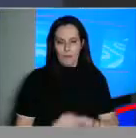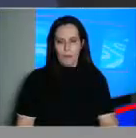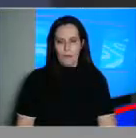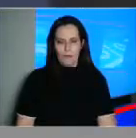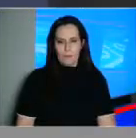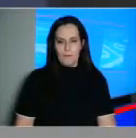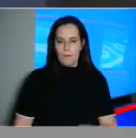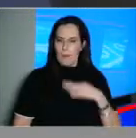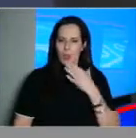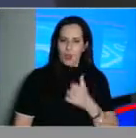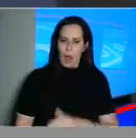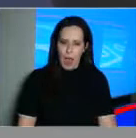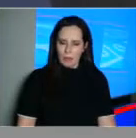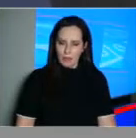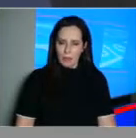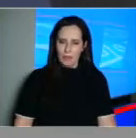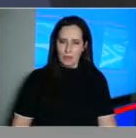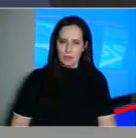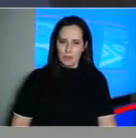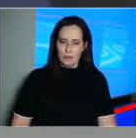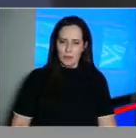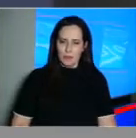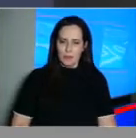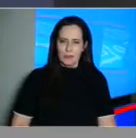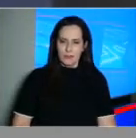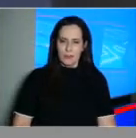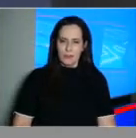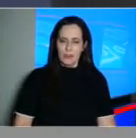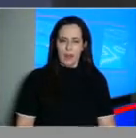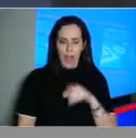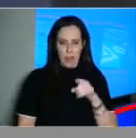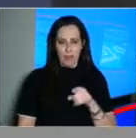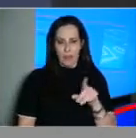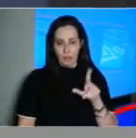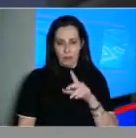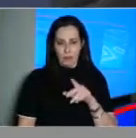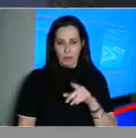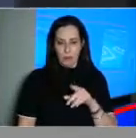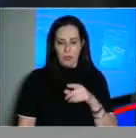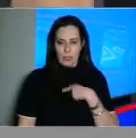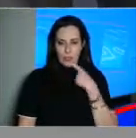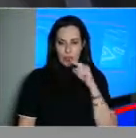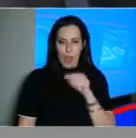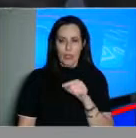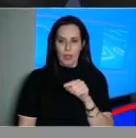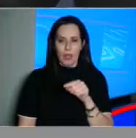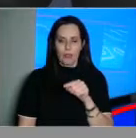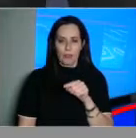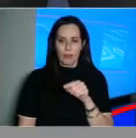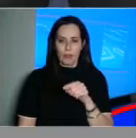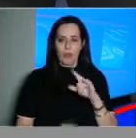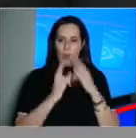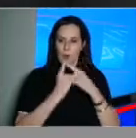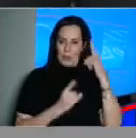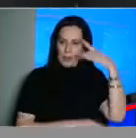בני נוריאלי, מה שלומך בני? טוב, מה העניינים? בסדר, אתה בטח כמוני, אני אגיד שאתה מהחוג